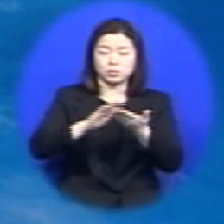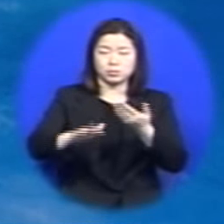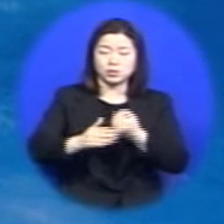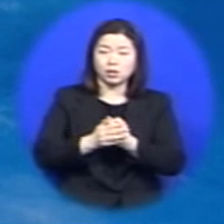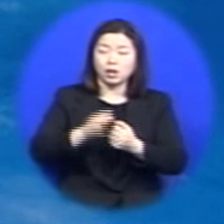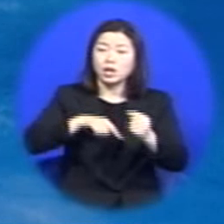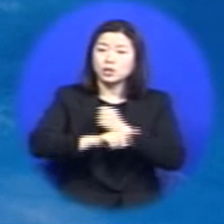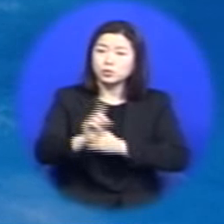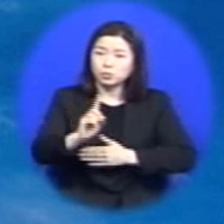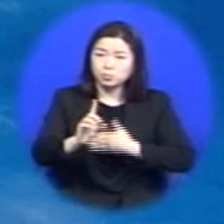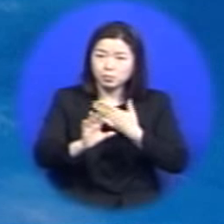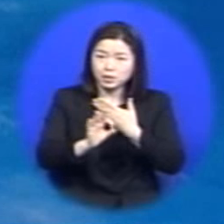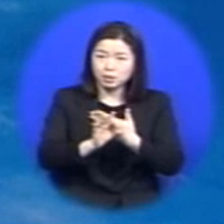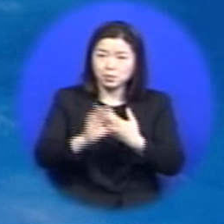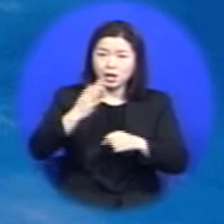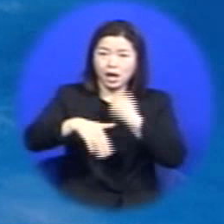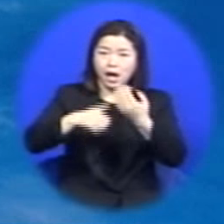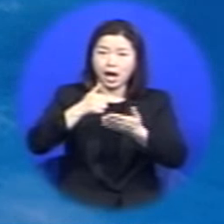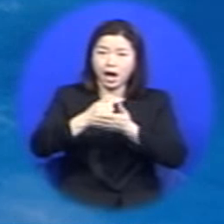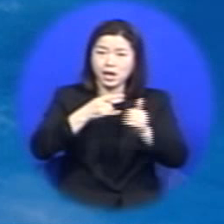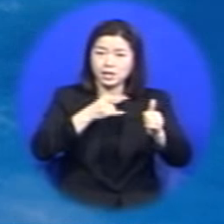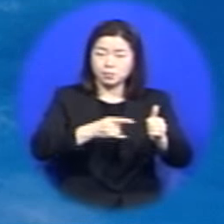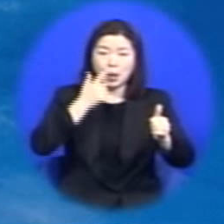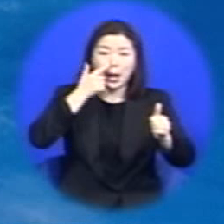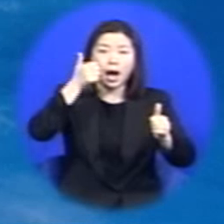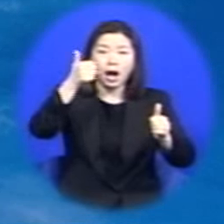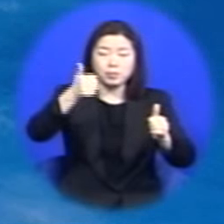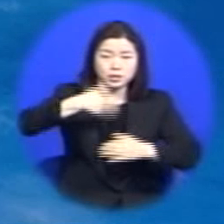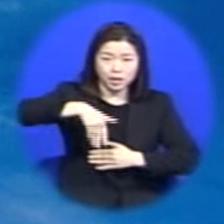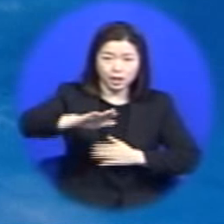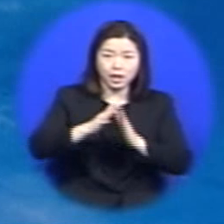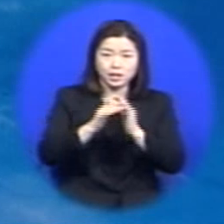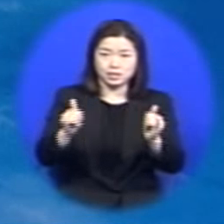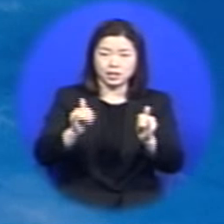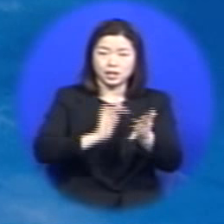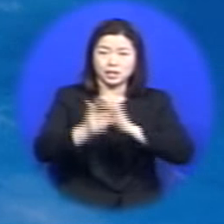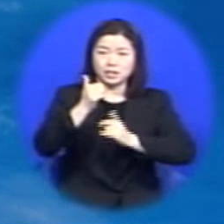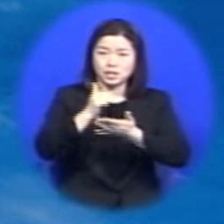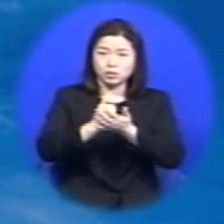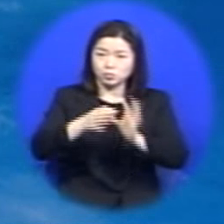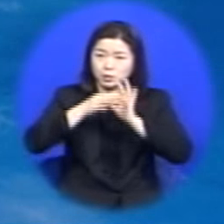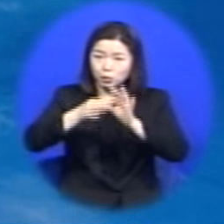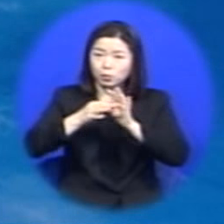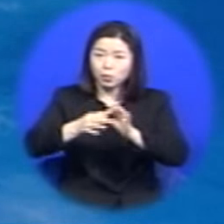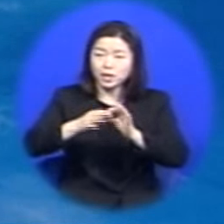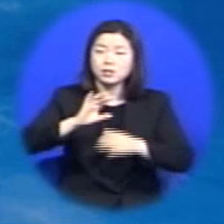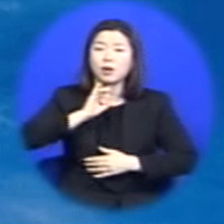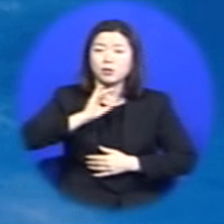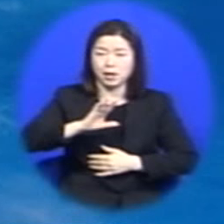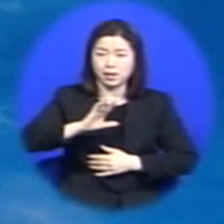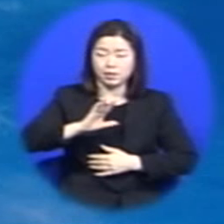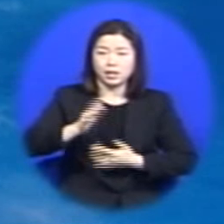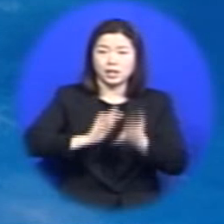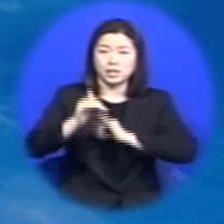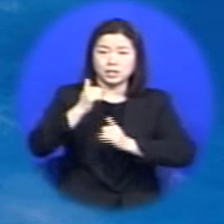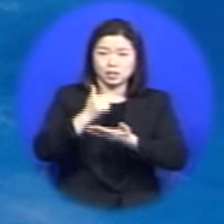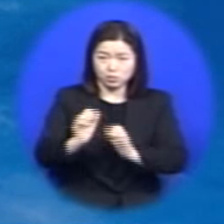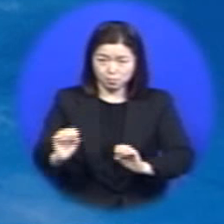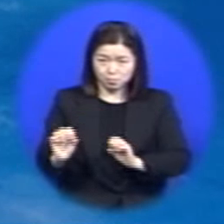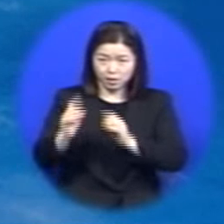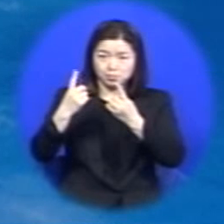이유는 하나님께로 아버지께로 갈 자 예수님을 통해서만 예수님으로